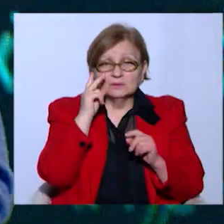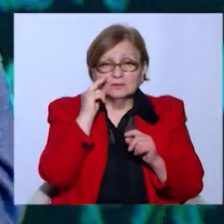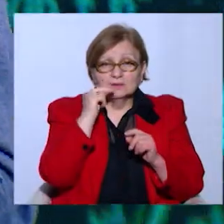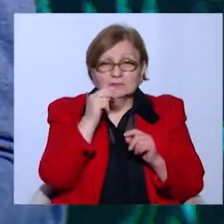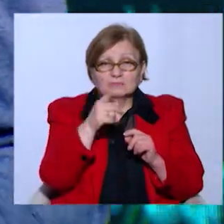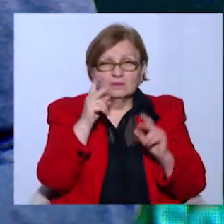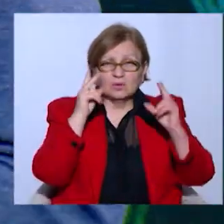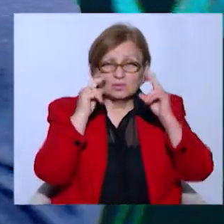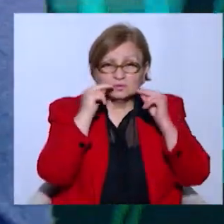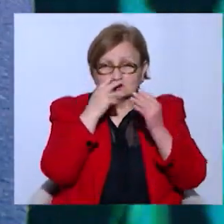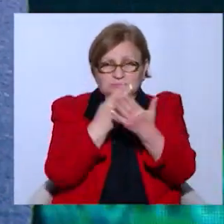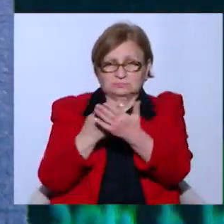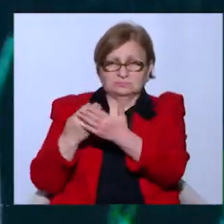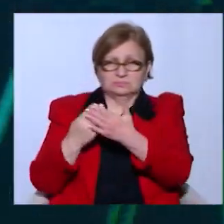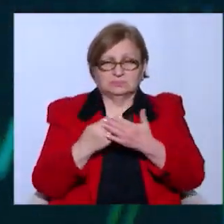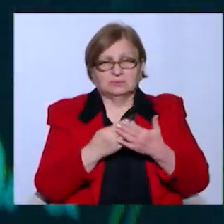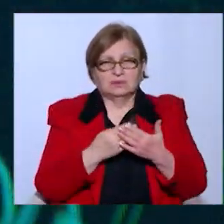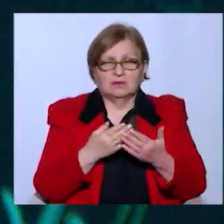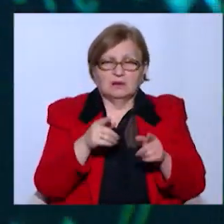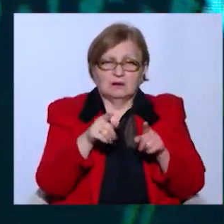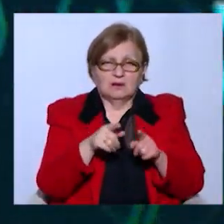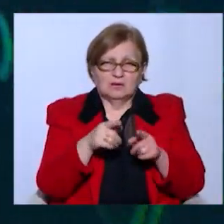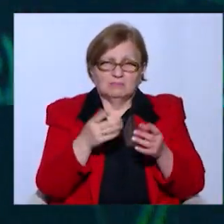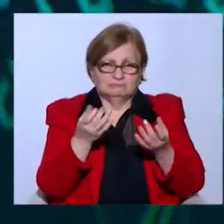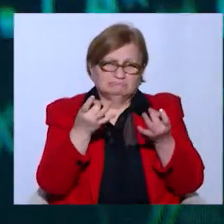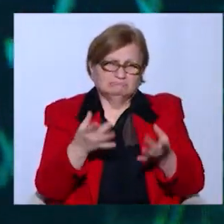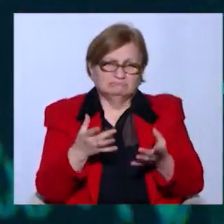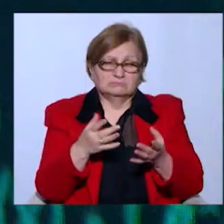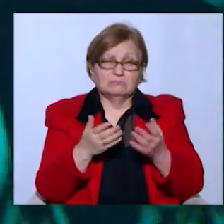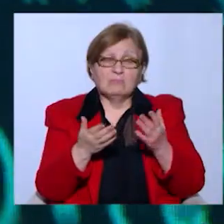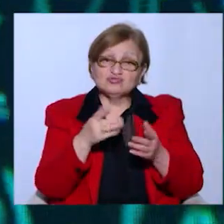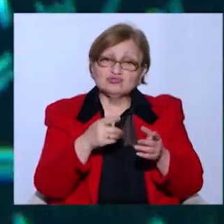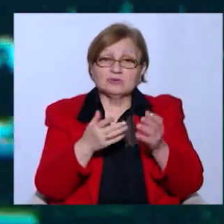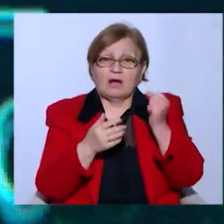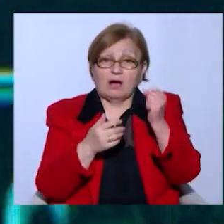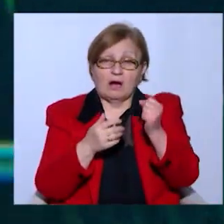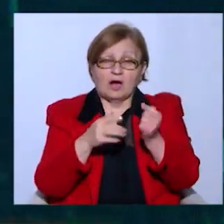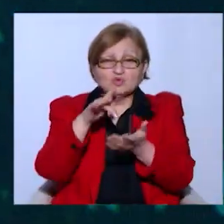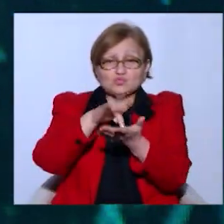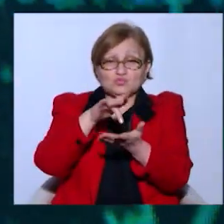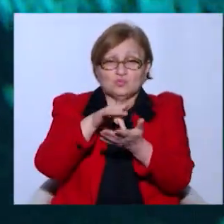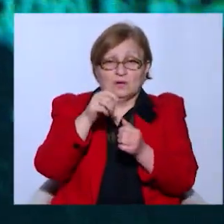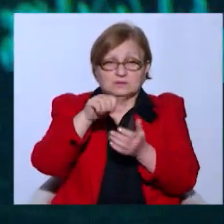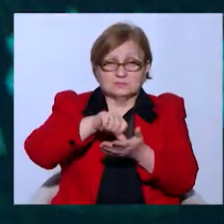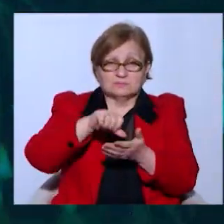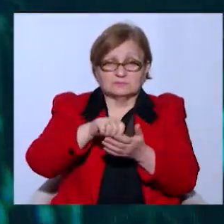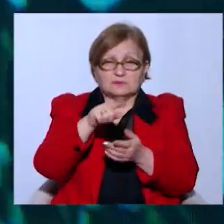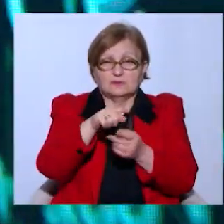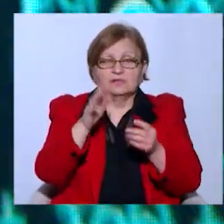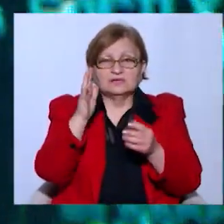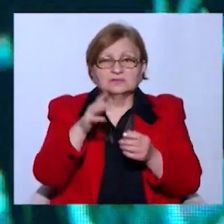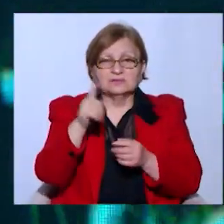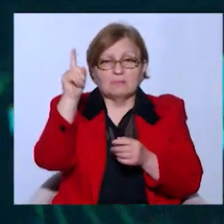როგორც რიცხვით მონაცემებს ისე წარმოვიდგენდით, მაშინ A4 შუა წევრი იქნება ამ მონაცემების